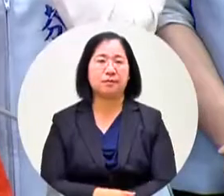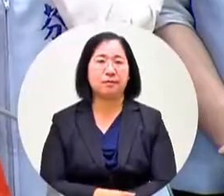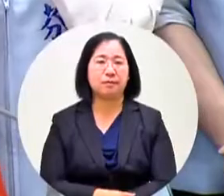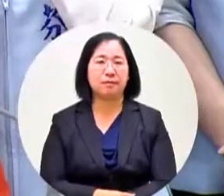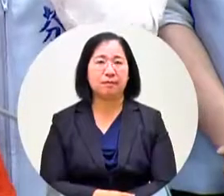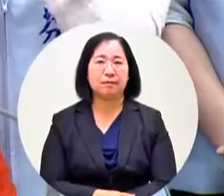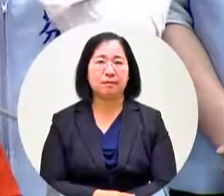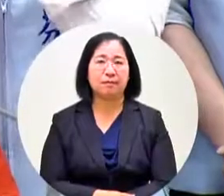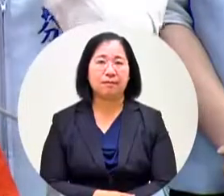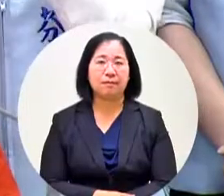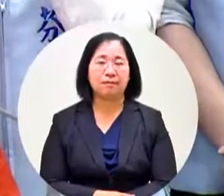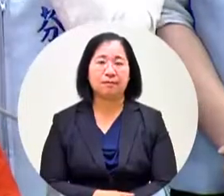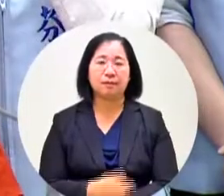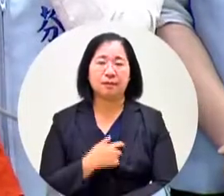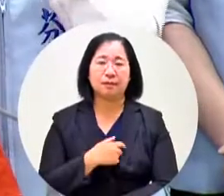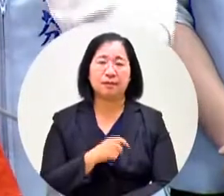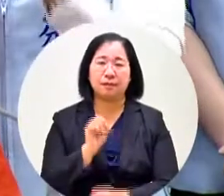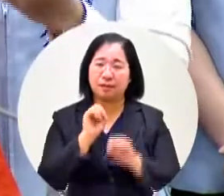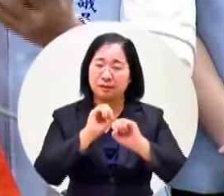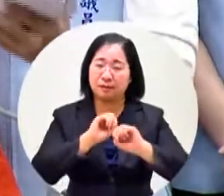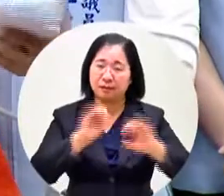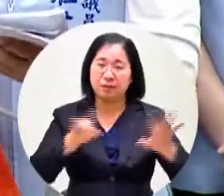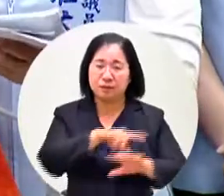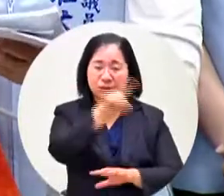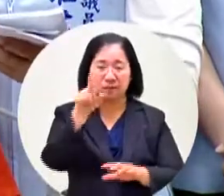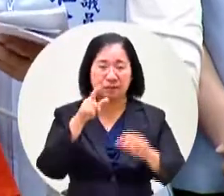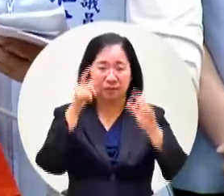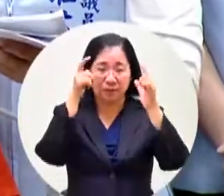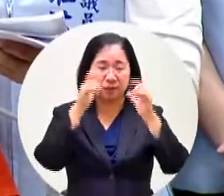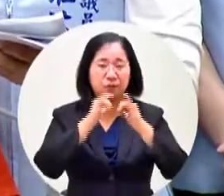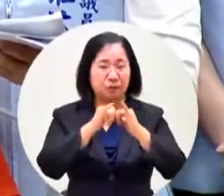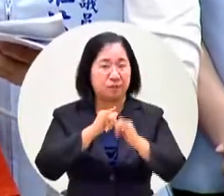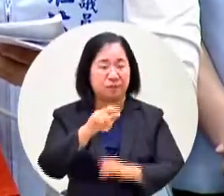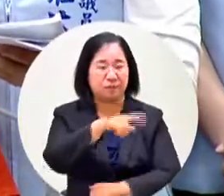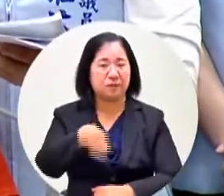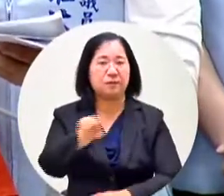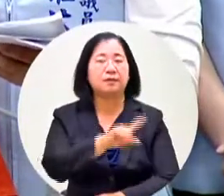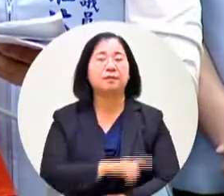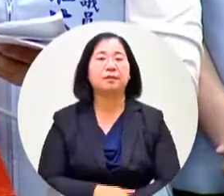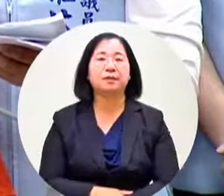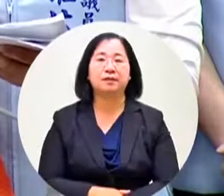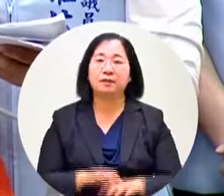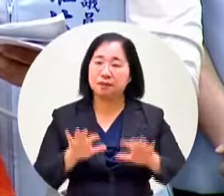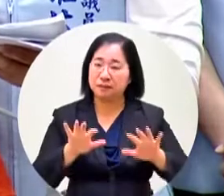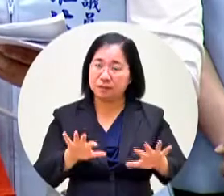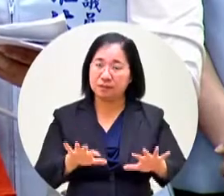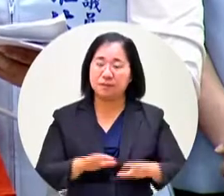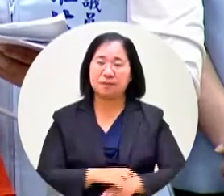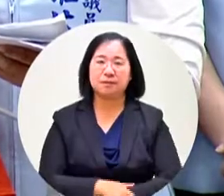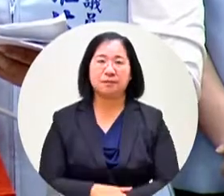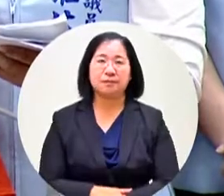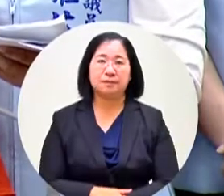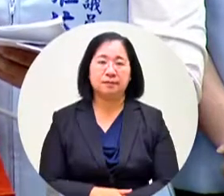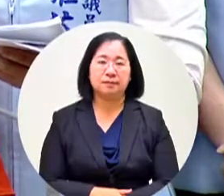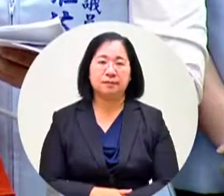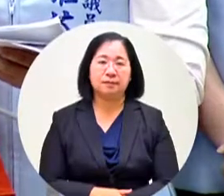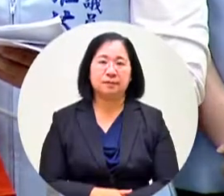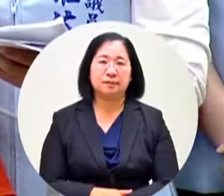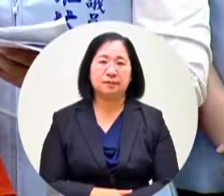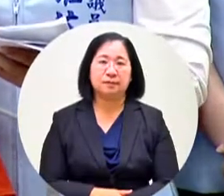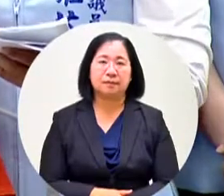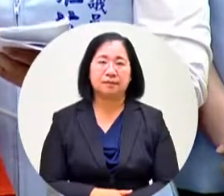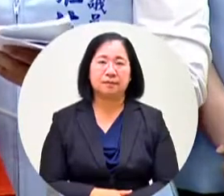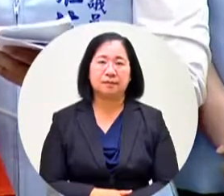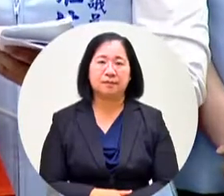边哦，请教一下市长，你也跟所有高雄市民解释一下，高雄市